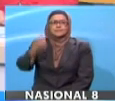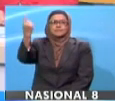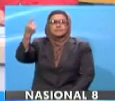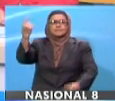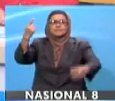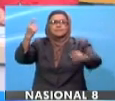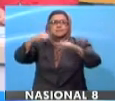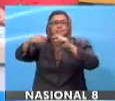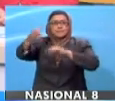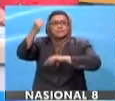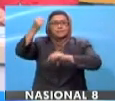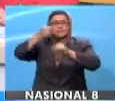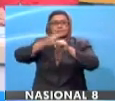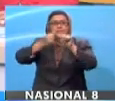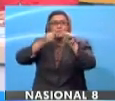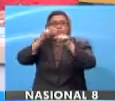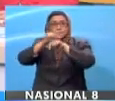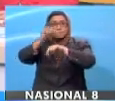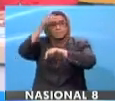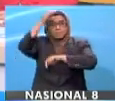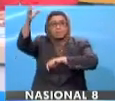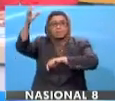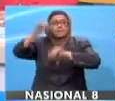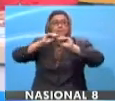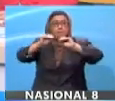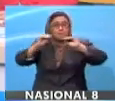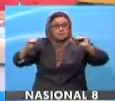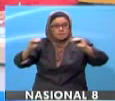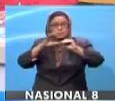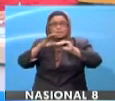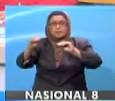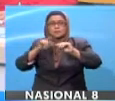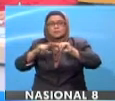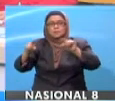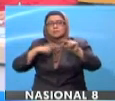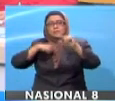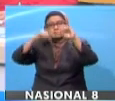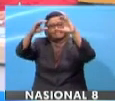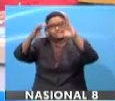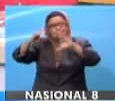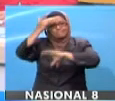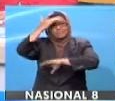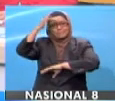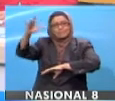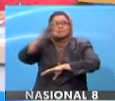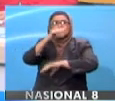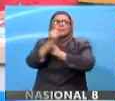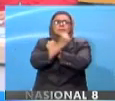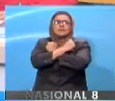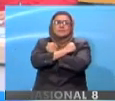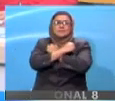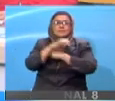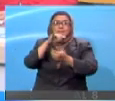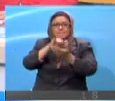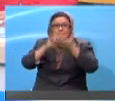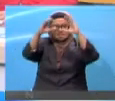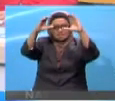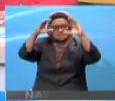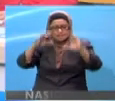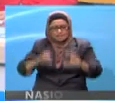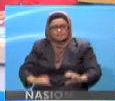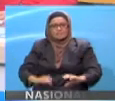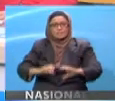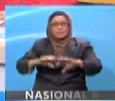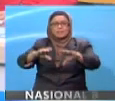Sentiasa berpegang pada konsep mendidik secara bijaksana dan penyayang. Itu antara pendekatan yang diterapkan Guru Kimia Sekolah